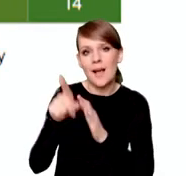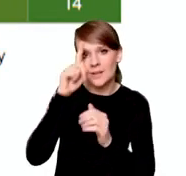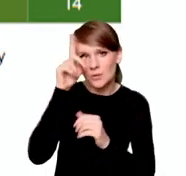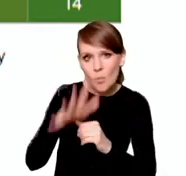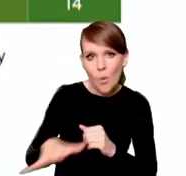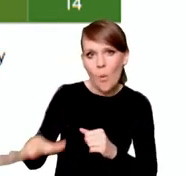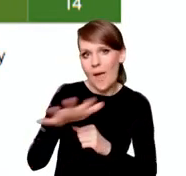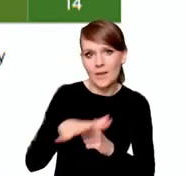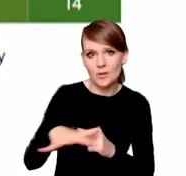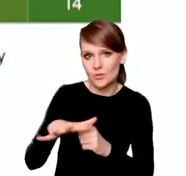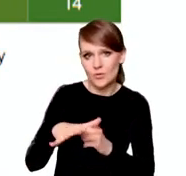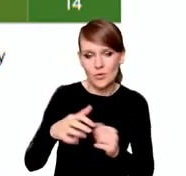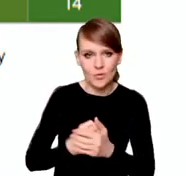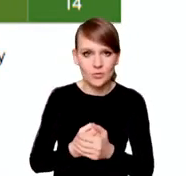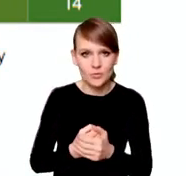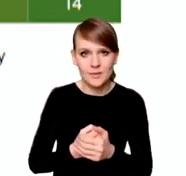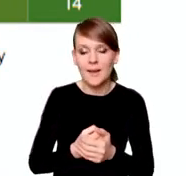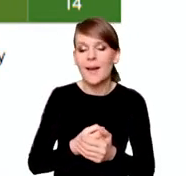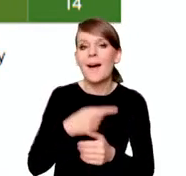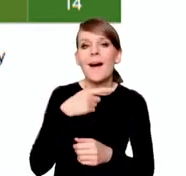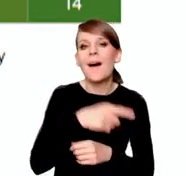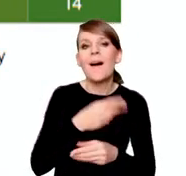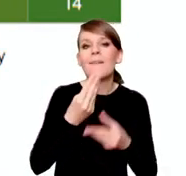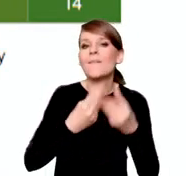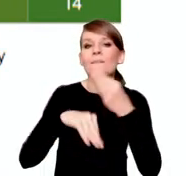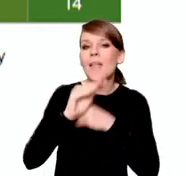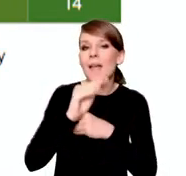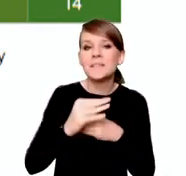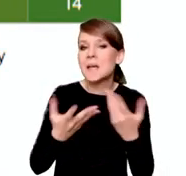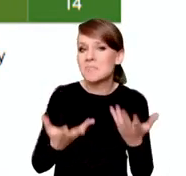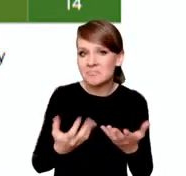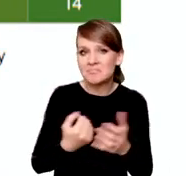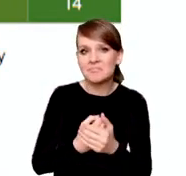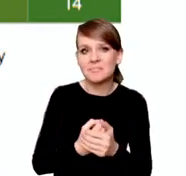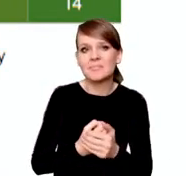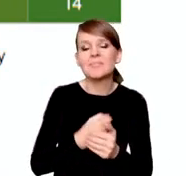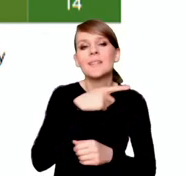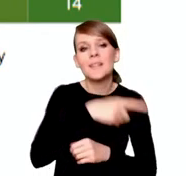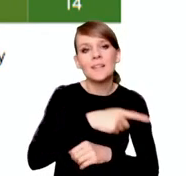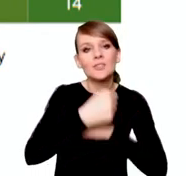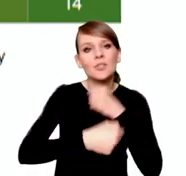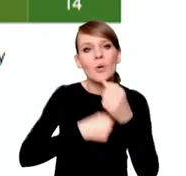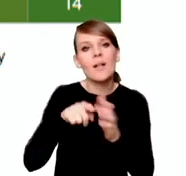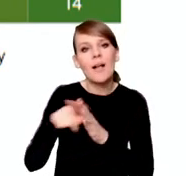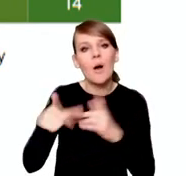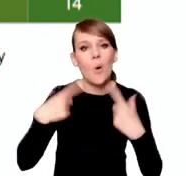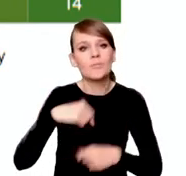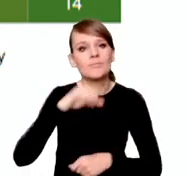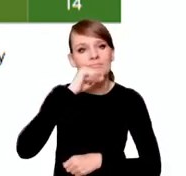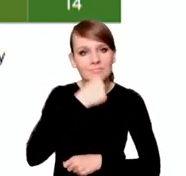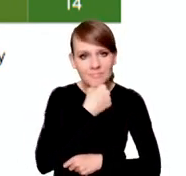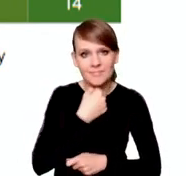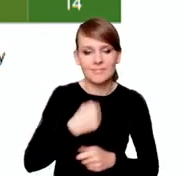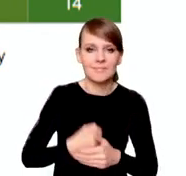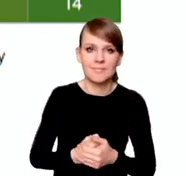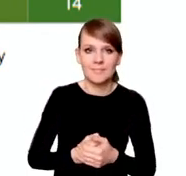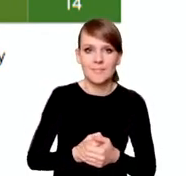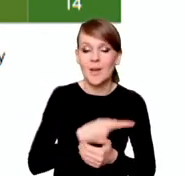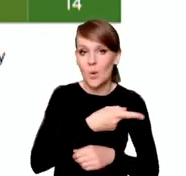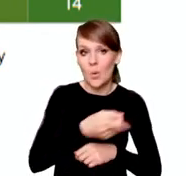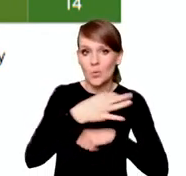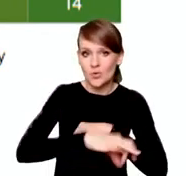i najwięcej wskazań mieliśmy w obszarze działań na rzecz seniorów. Uczelnie